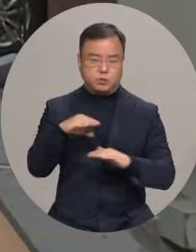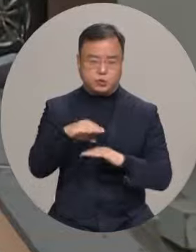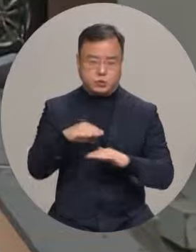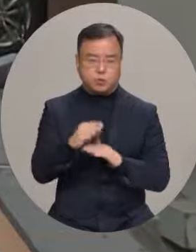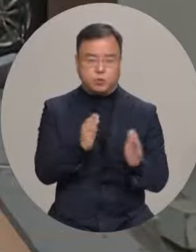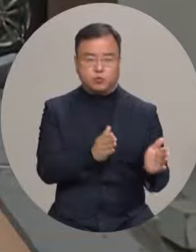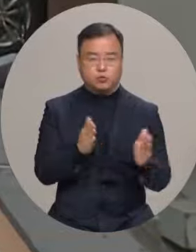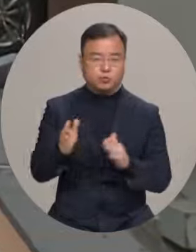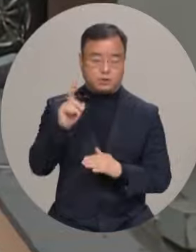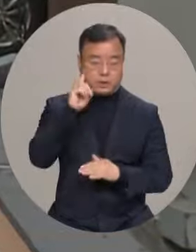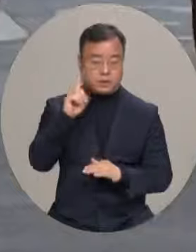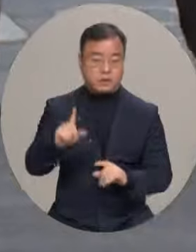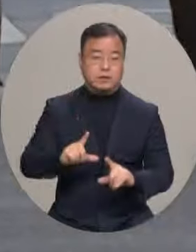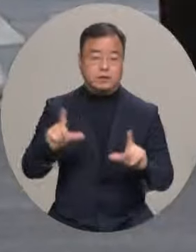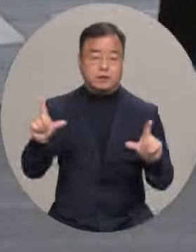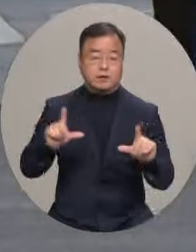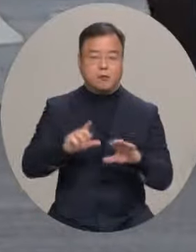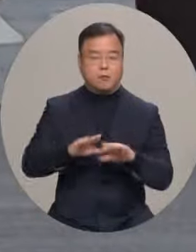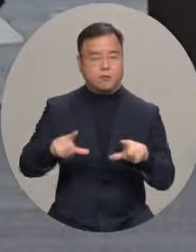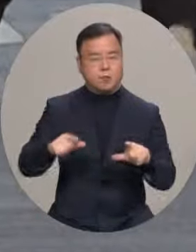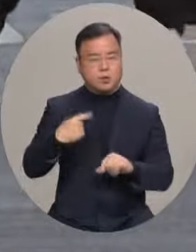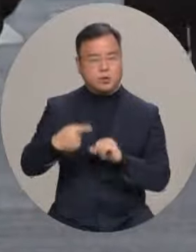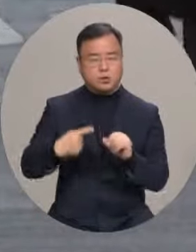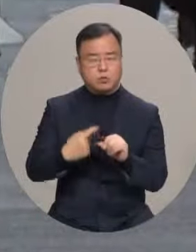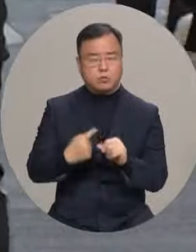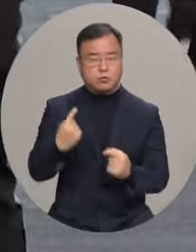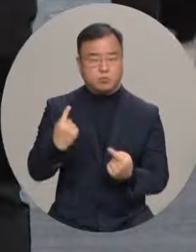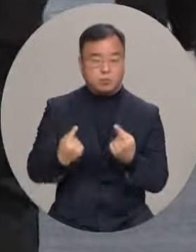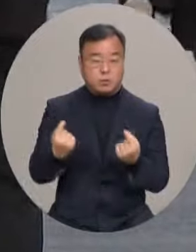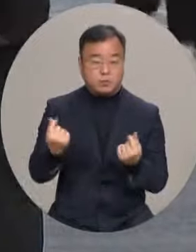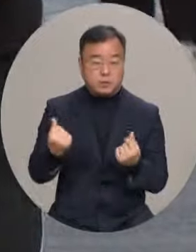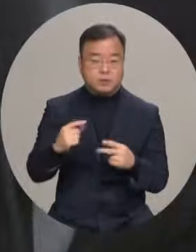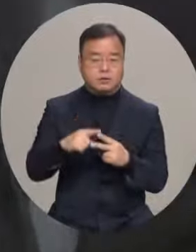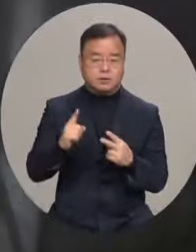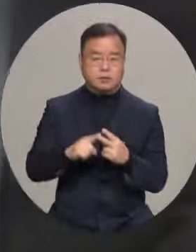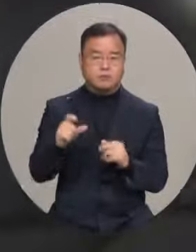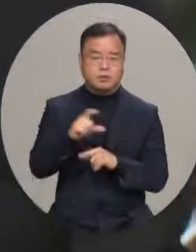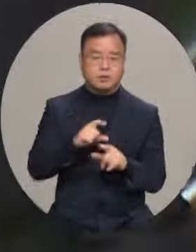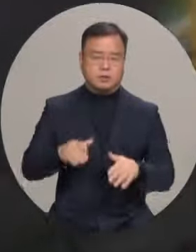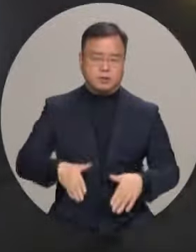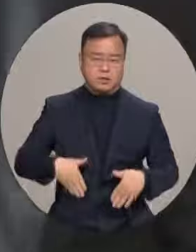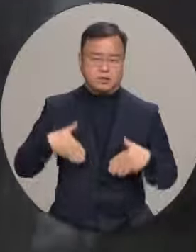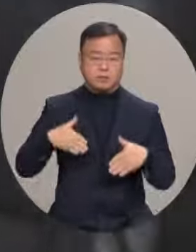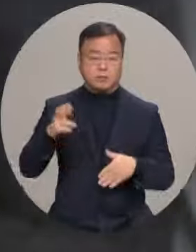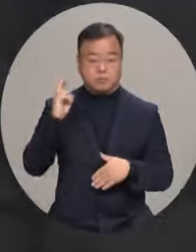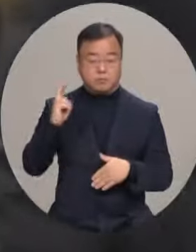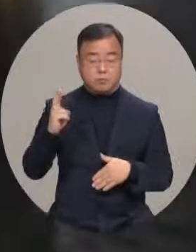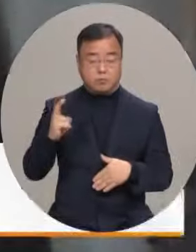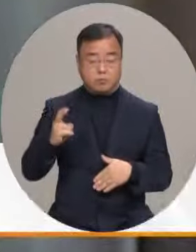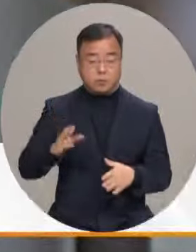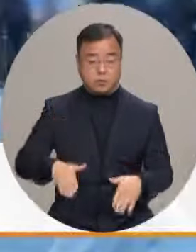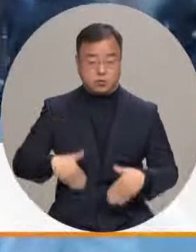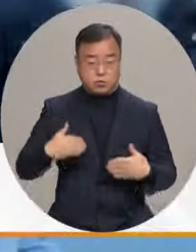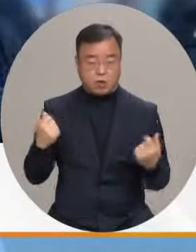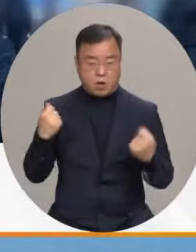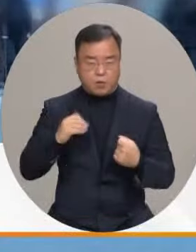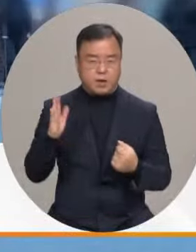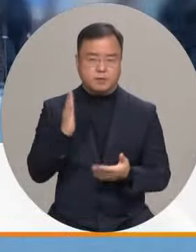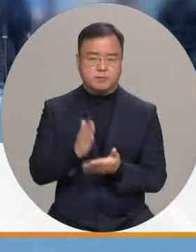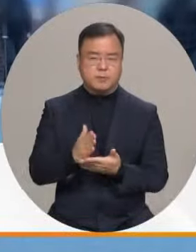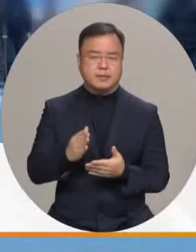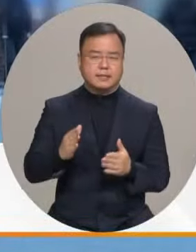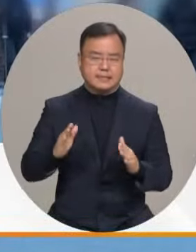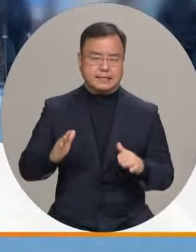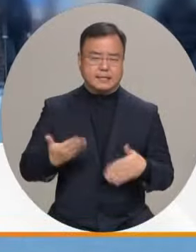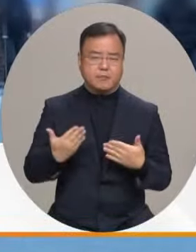내일 날씨는 평년과 비슷하거나 조금 따뜻할 것으로 예상됩니다 두꺼운 옷 대신 얇은 옷을 여러 겹 입어 체온을 조절하는